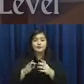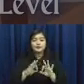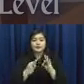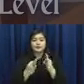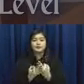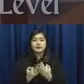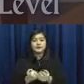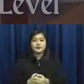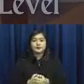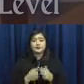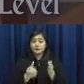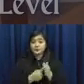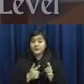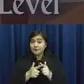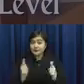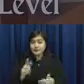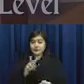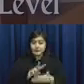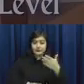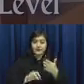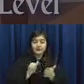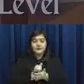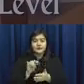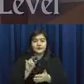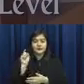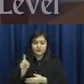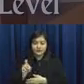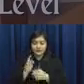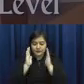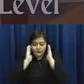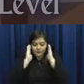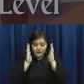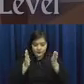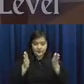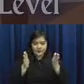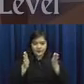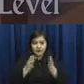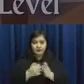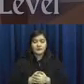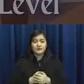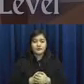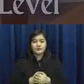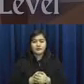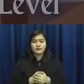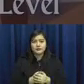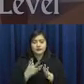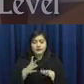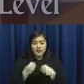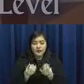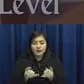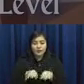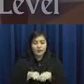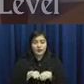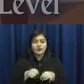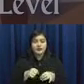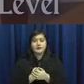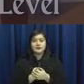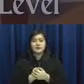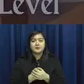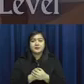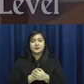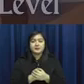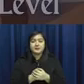mga talata sa Biblia amen na talagang dapat pagtugunan natin ng pansin. That's right, amen, at dapat brother na magdiin tayo ng pansin sa bagay po nito. Alam niyo po